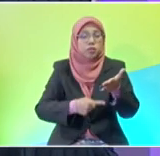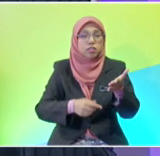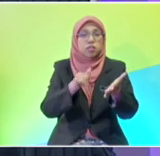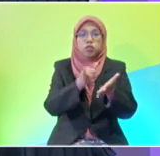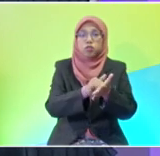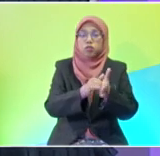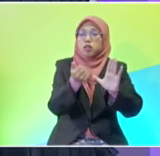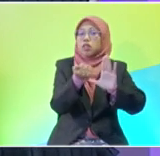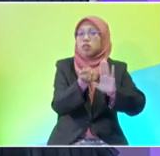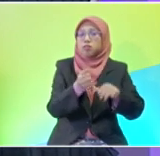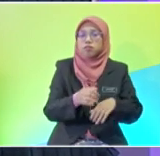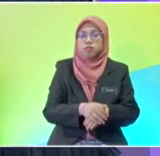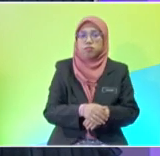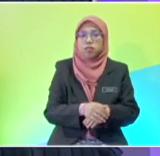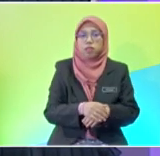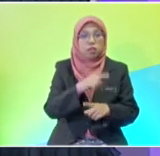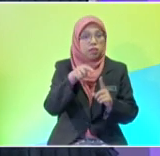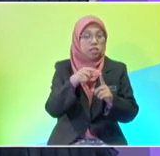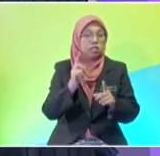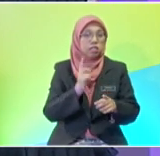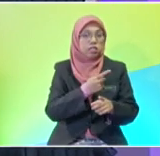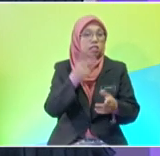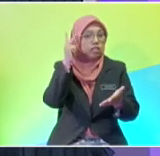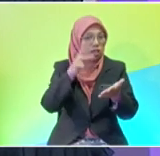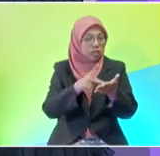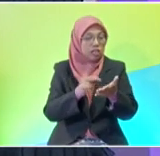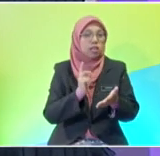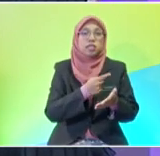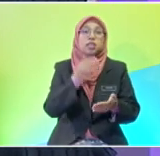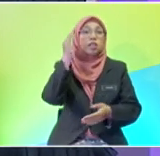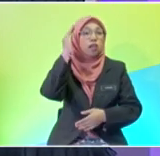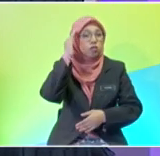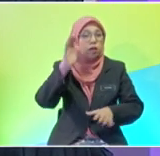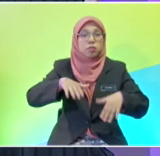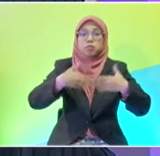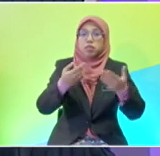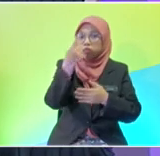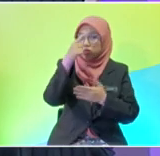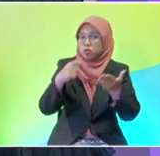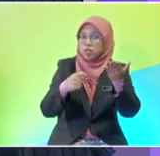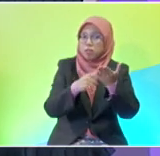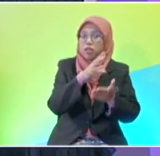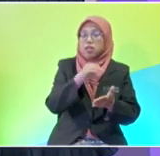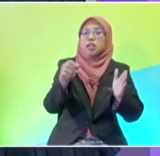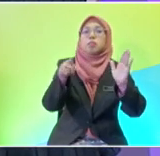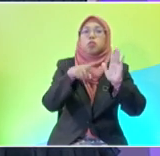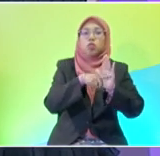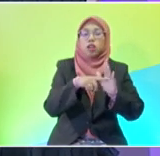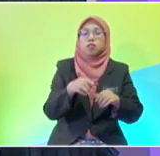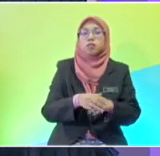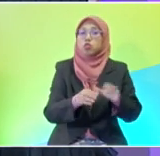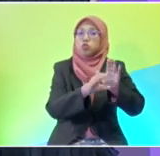ikon Itu sebab kalau kita kenal kita tahu bagaimana untuk menambah dan menolak contoh